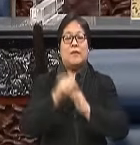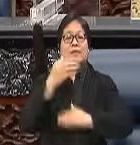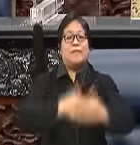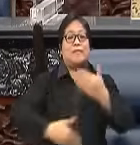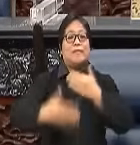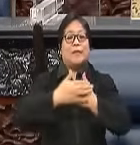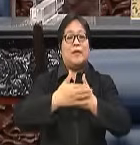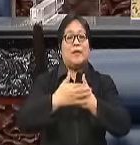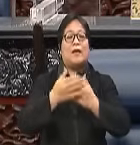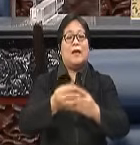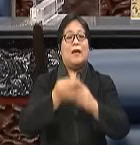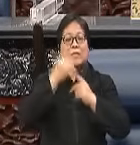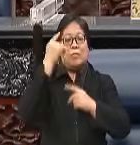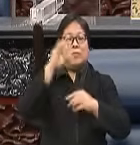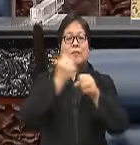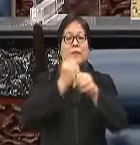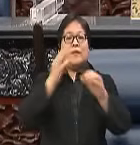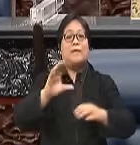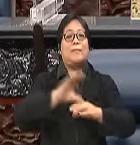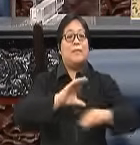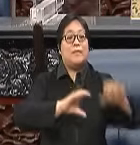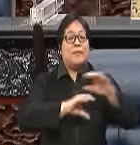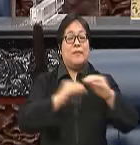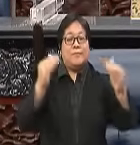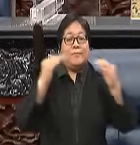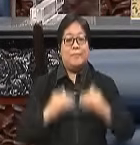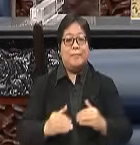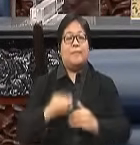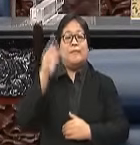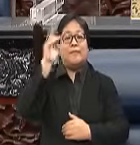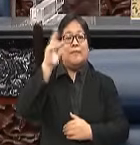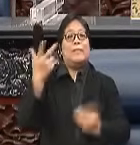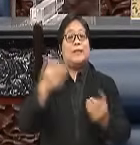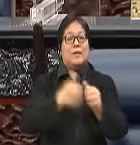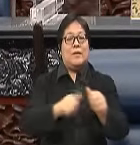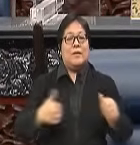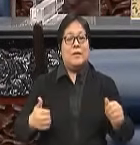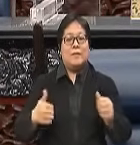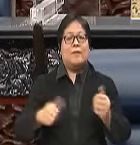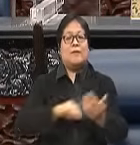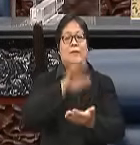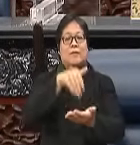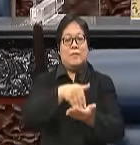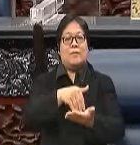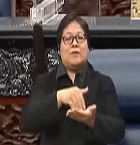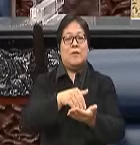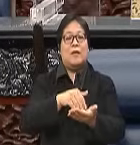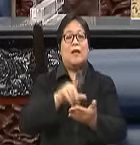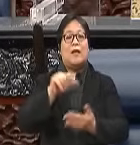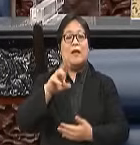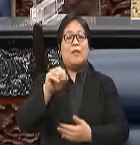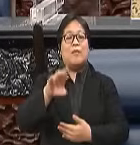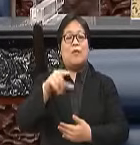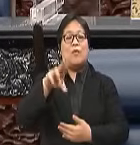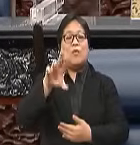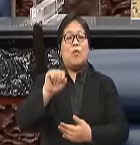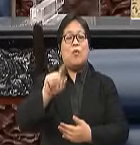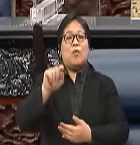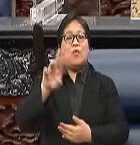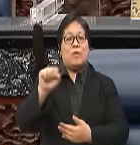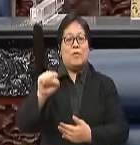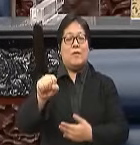kalibrasi khusus untuk kejar bedaan sempat kerajaan mengalahkan penyediaan Sentral lazat lebar quotes atau kekuasaan